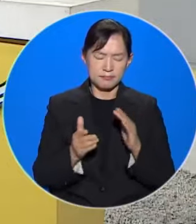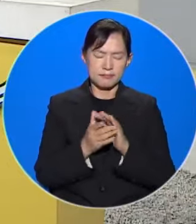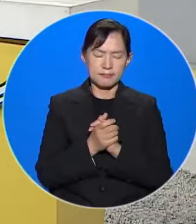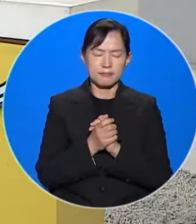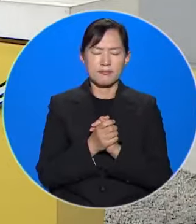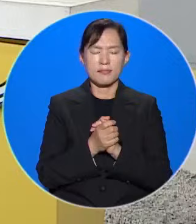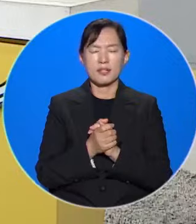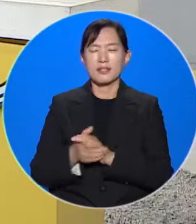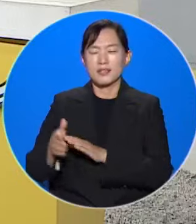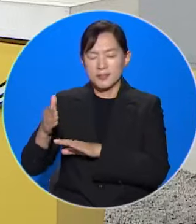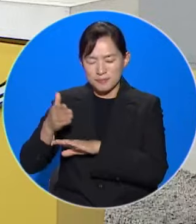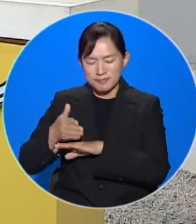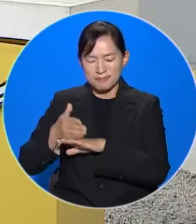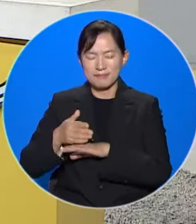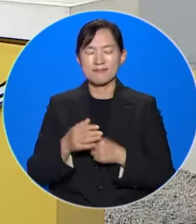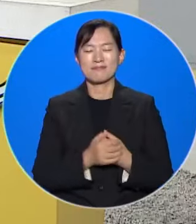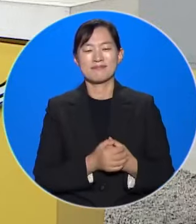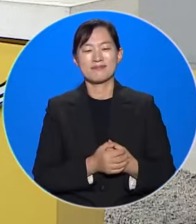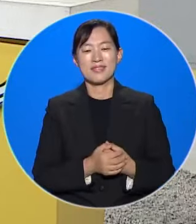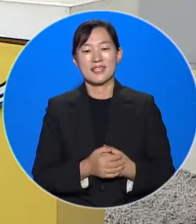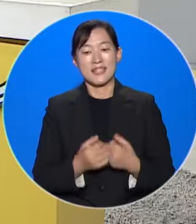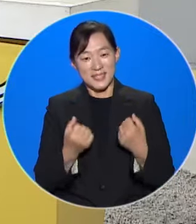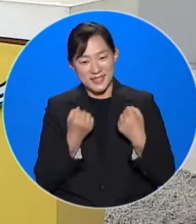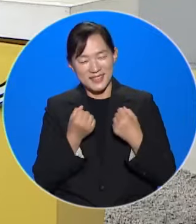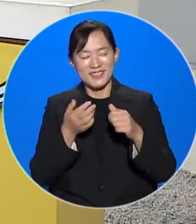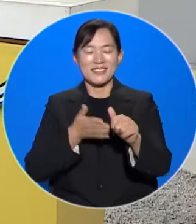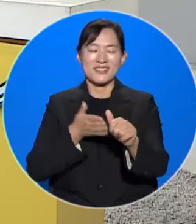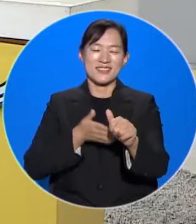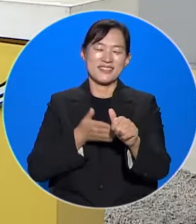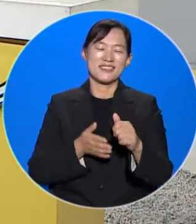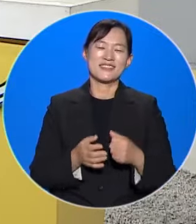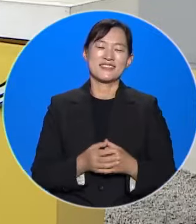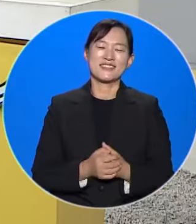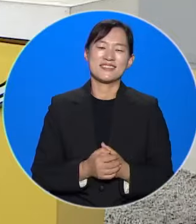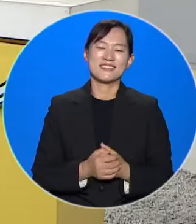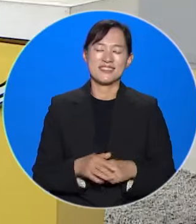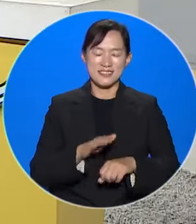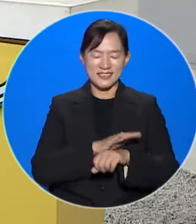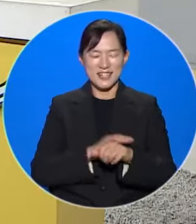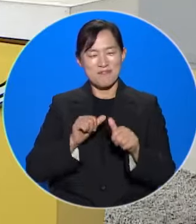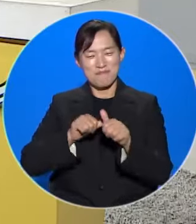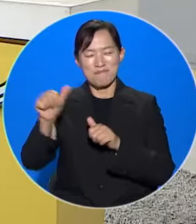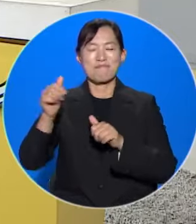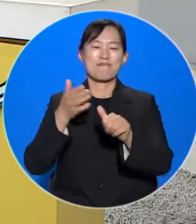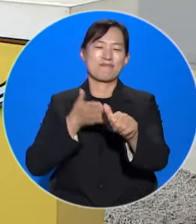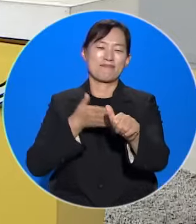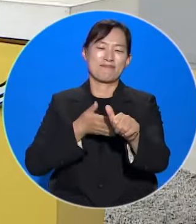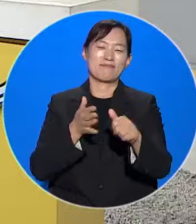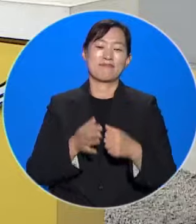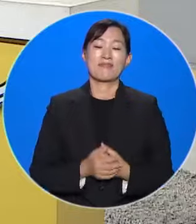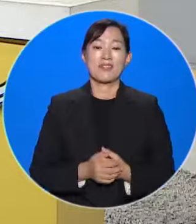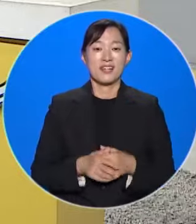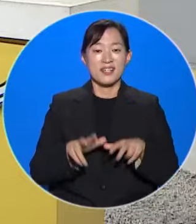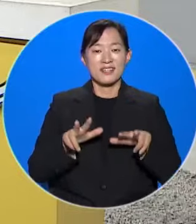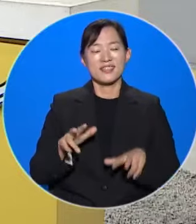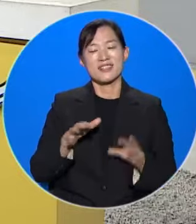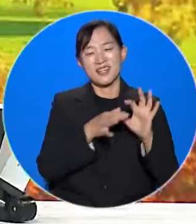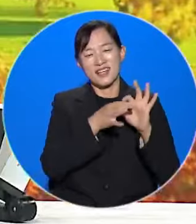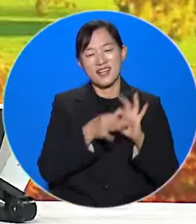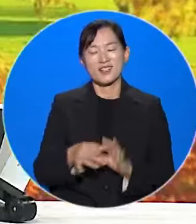아멘. 네, 집사님 힘내십시오. 네, 잘 이겨내시길 바랍니다. 지금